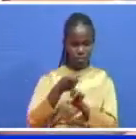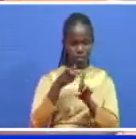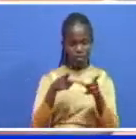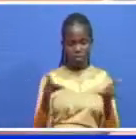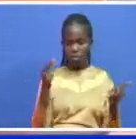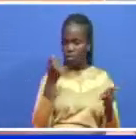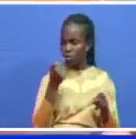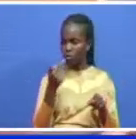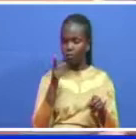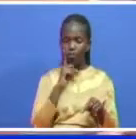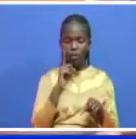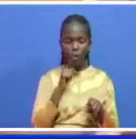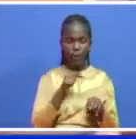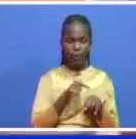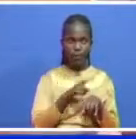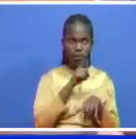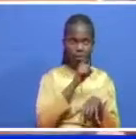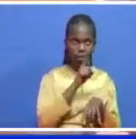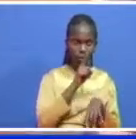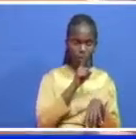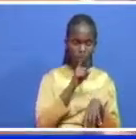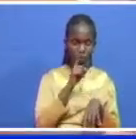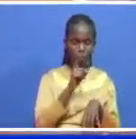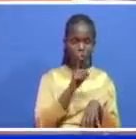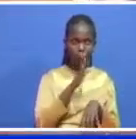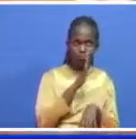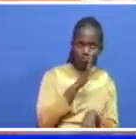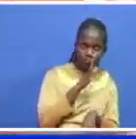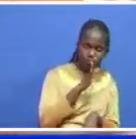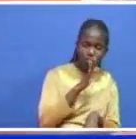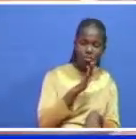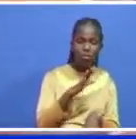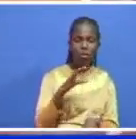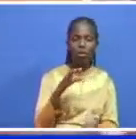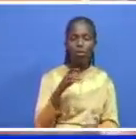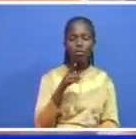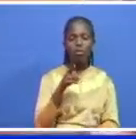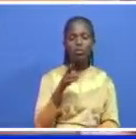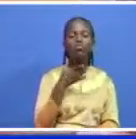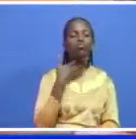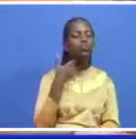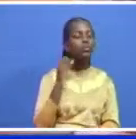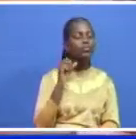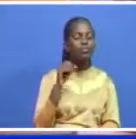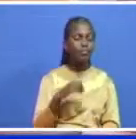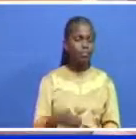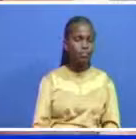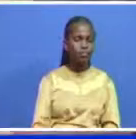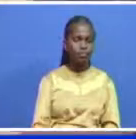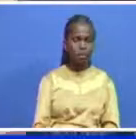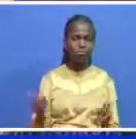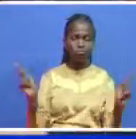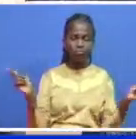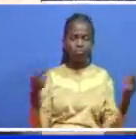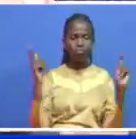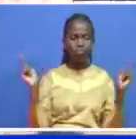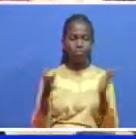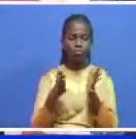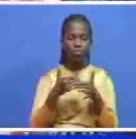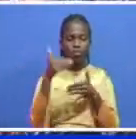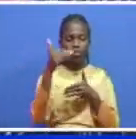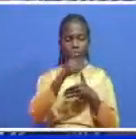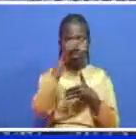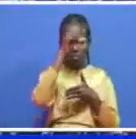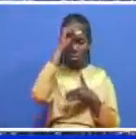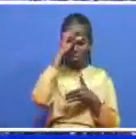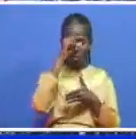unisa amuanza. Tuigwe na kamila onemwe izi ya bama anatama. Ibano kaundini ya kitu. Haithi ama angamile itina wakusukumane